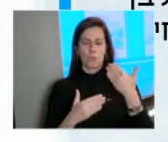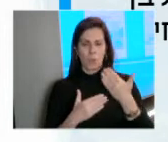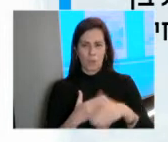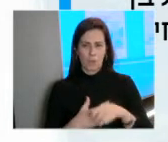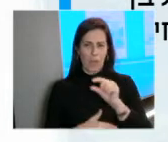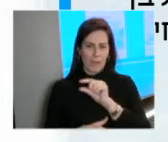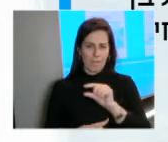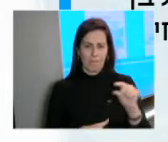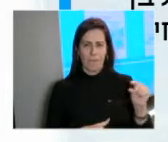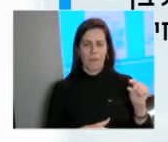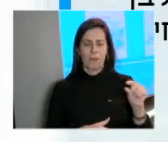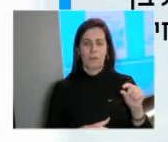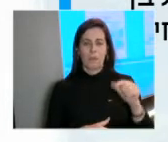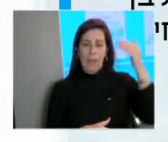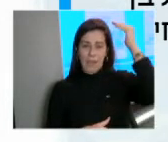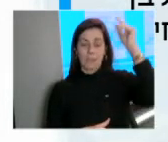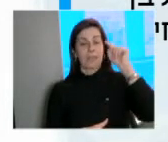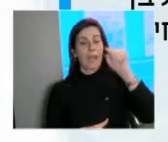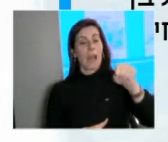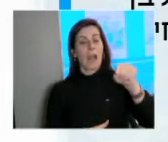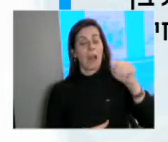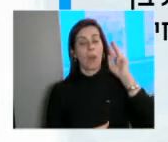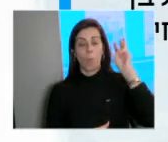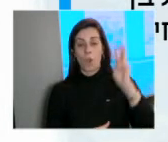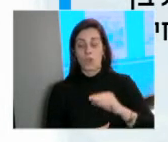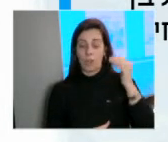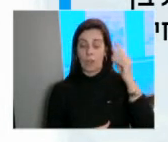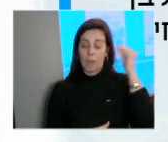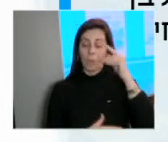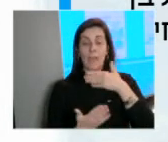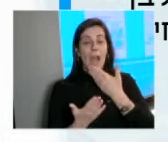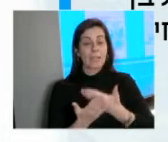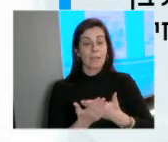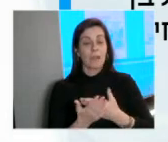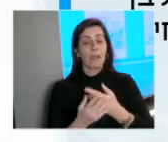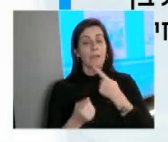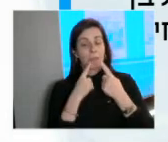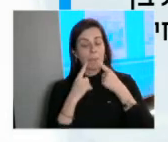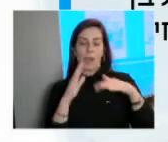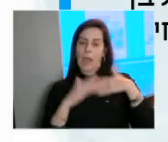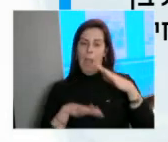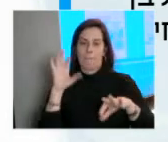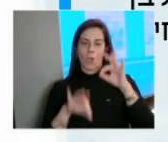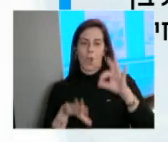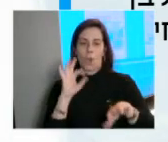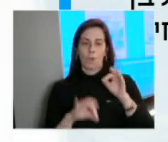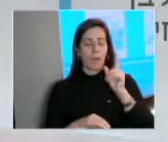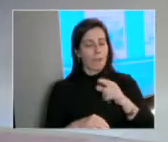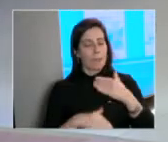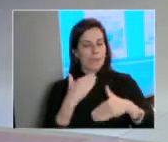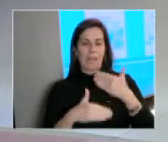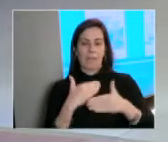בוגי יעלון, הוא כותב: בני גנץ הגיע לבית הלבן ללמוד את המתווה המוצע, נעסוק בזה לאחר הבחירות, חייבים